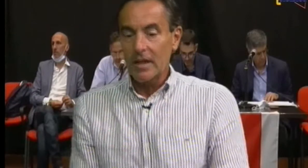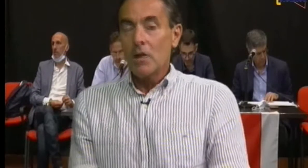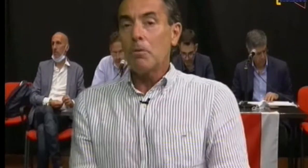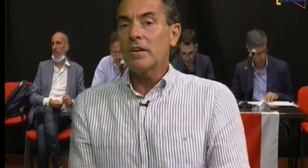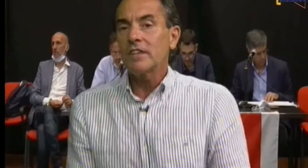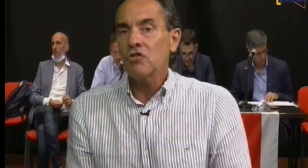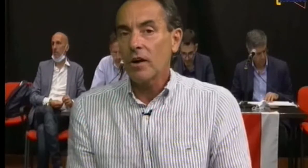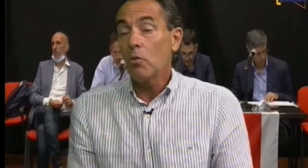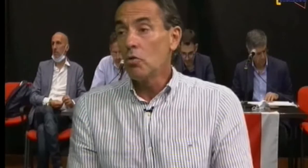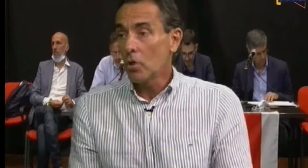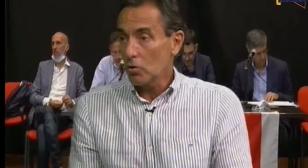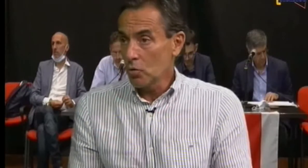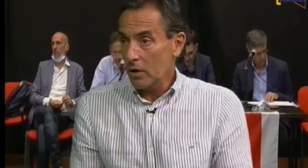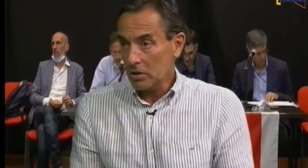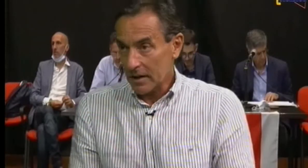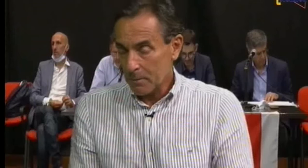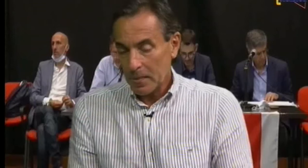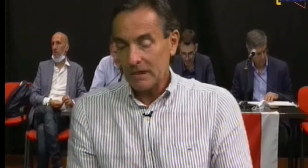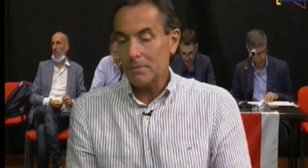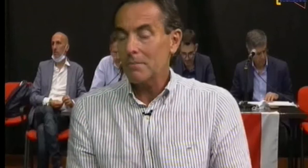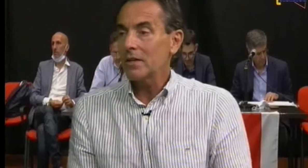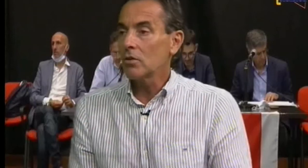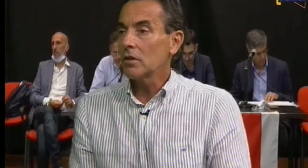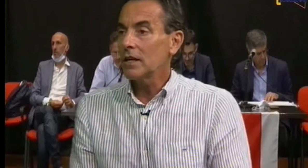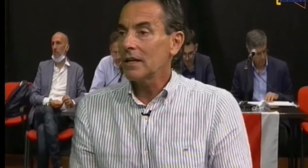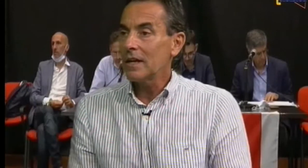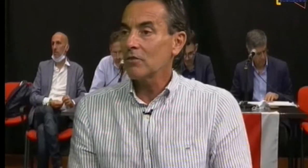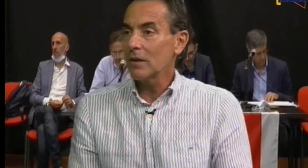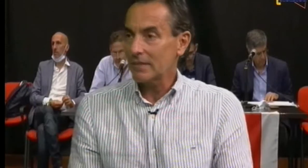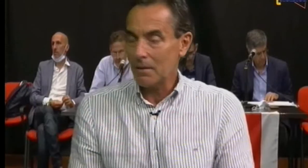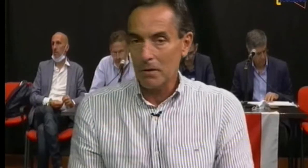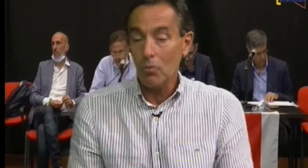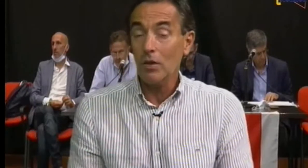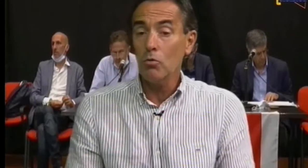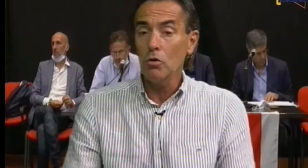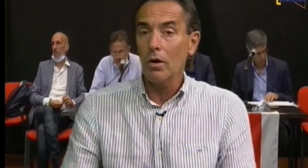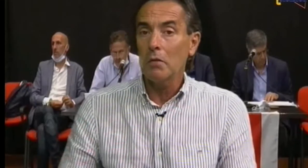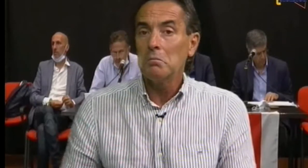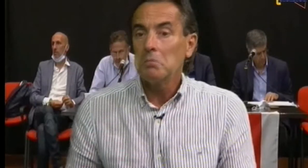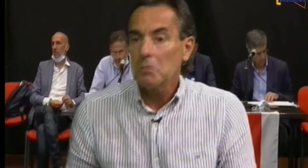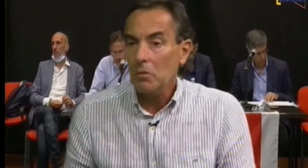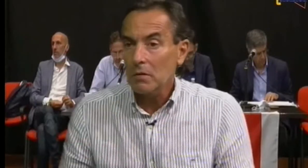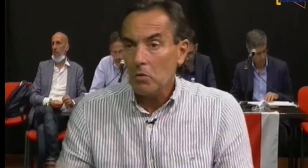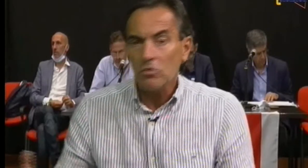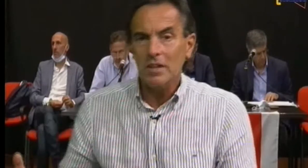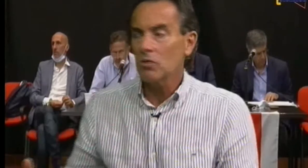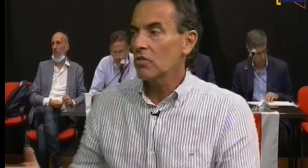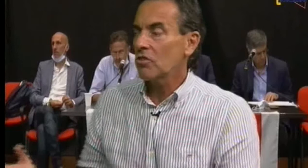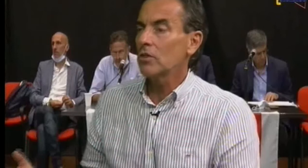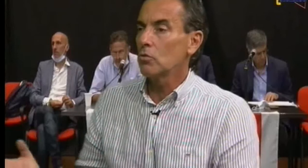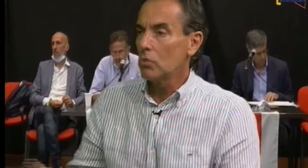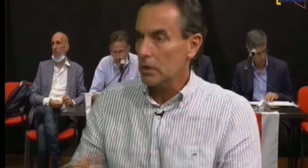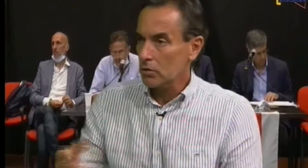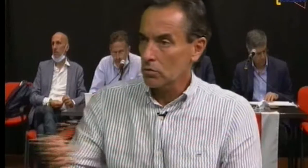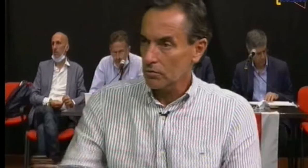città. Poi se c'è uno, due o tre che si permettono di andare sulla stampa, qualcuno, ho sentito che c'è